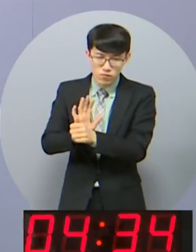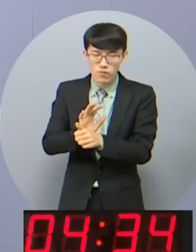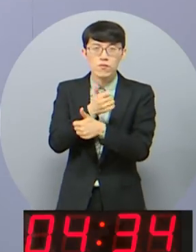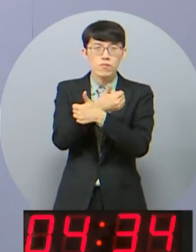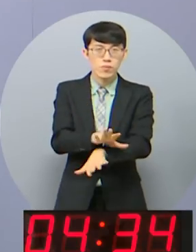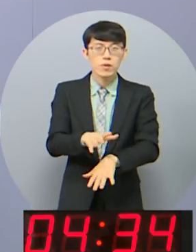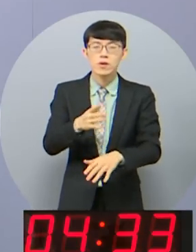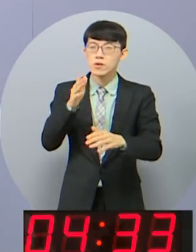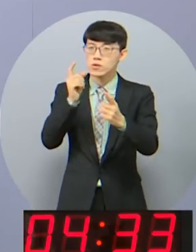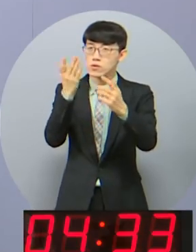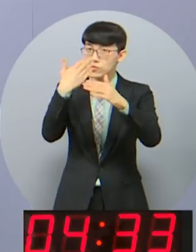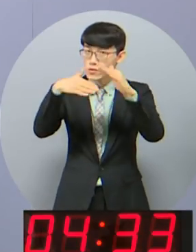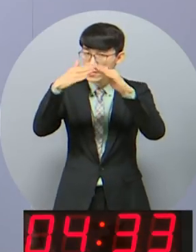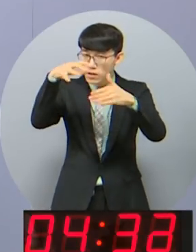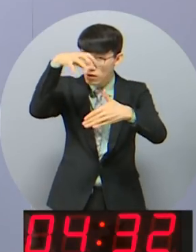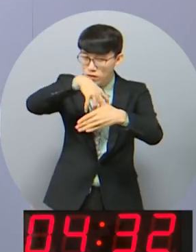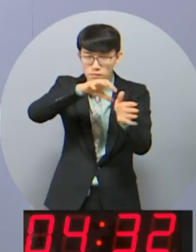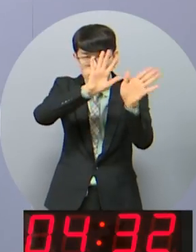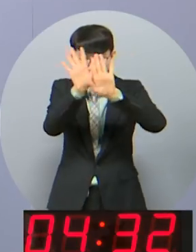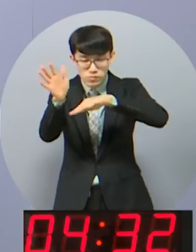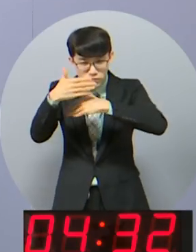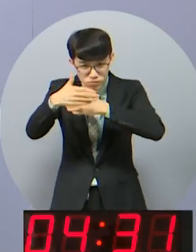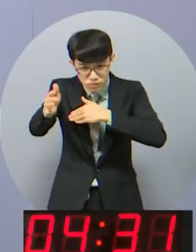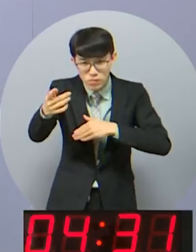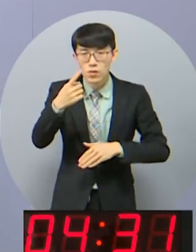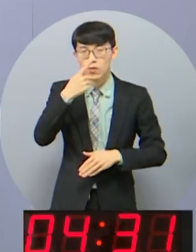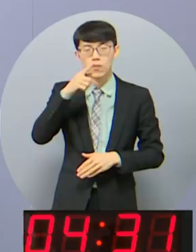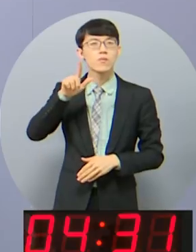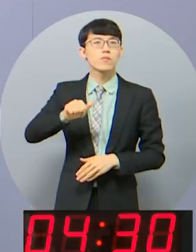务学生教育方面，